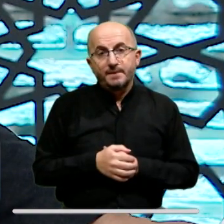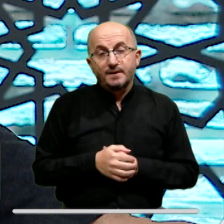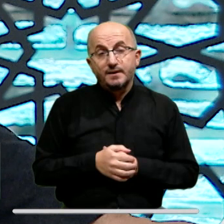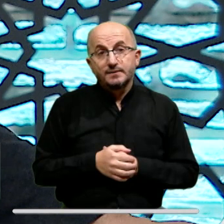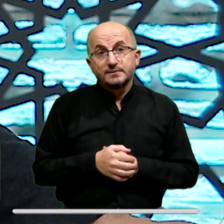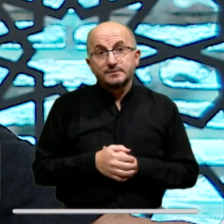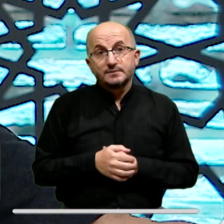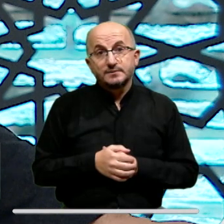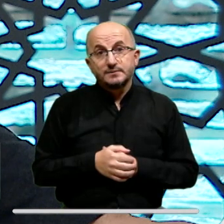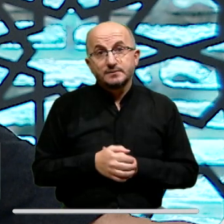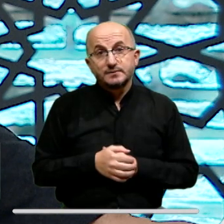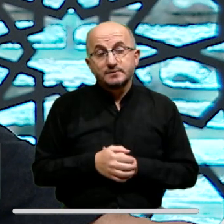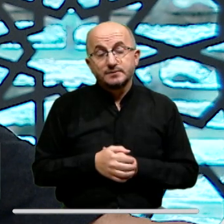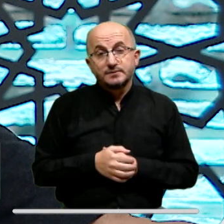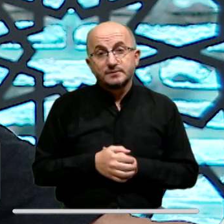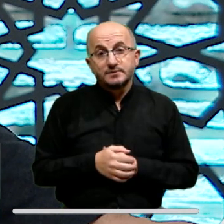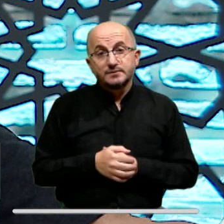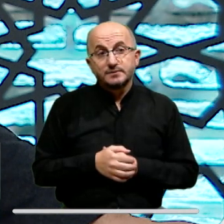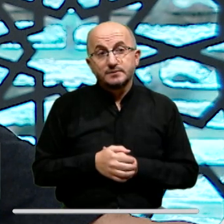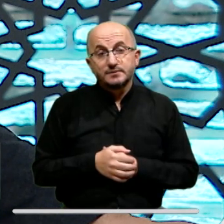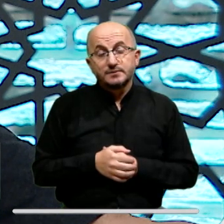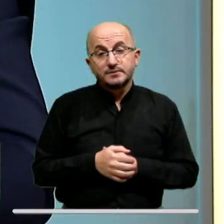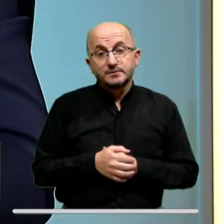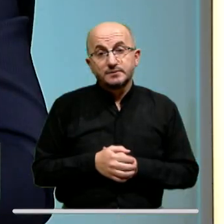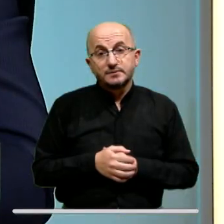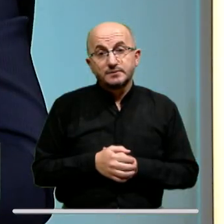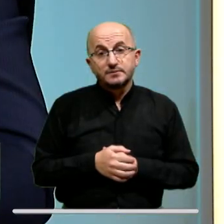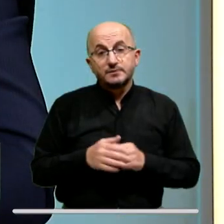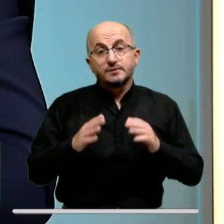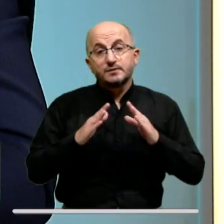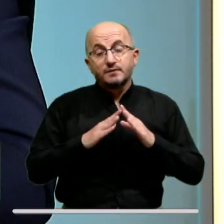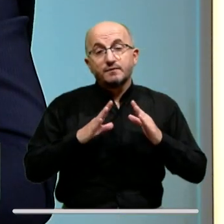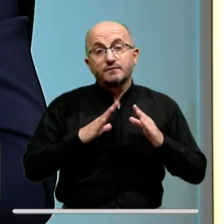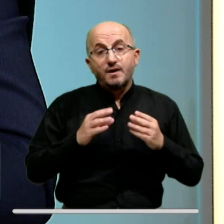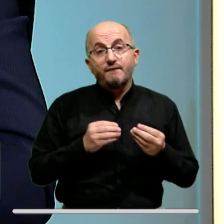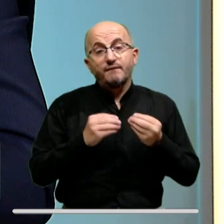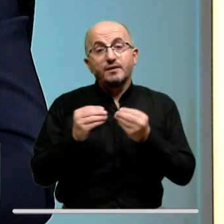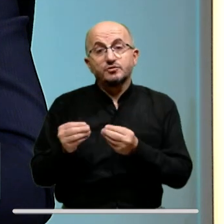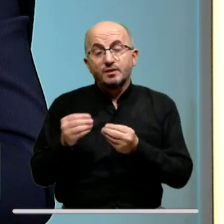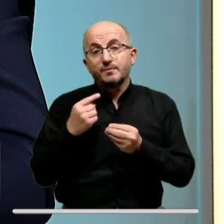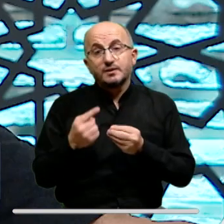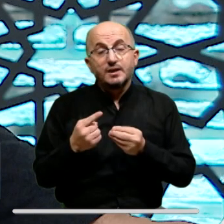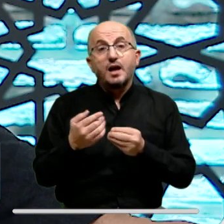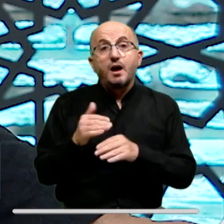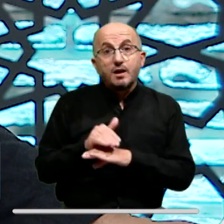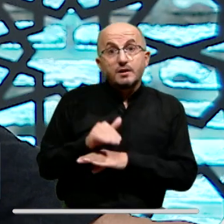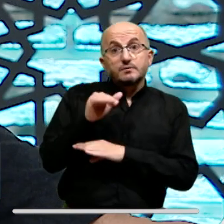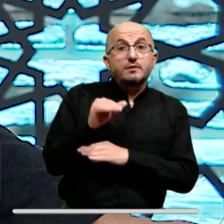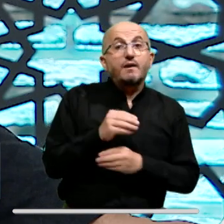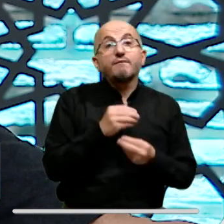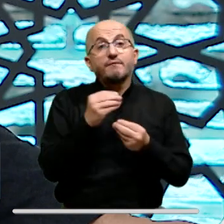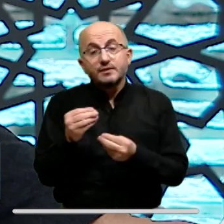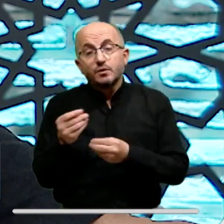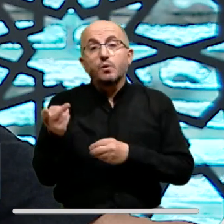Adana'dan arayan Ayşe Hanım'ın da sorusunu böyle diyebilir miyiz hocam? Hani ev var, ev vereceğim dedi ya. Eğer hayattayken verirse olur